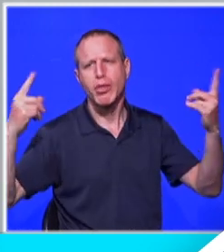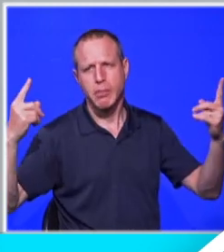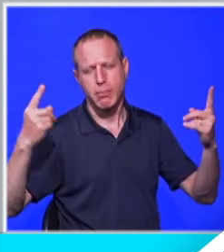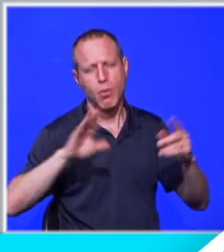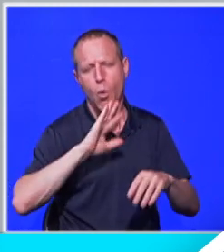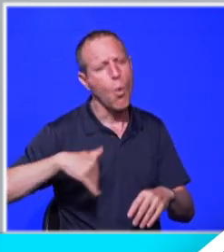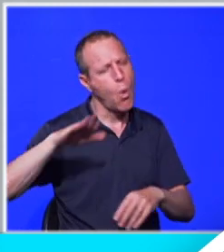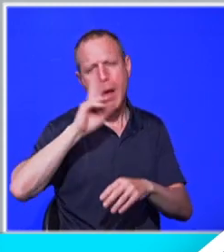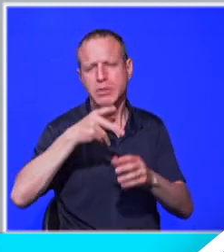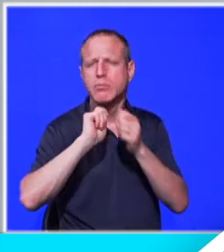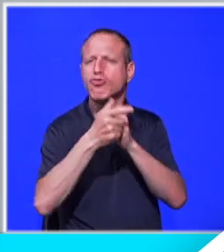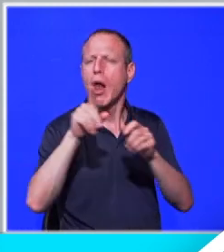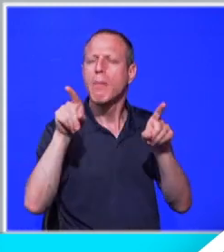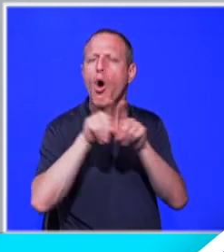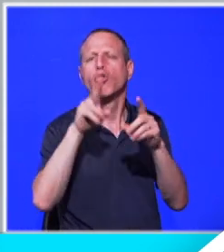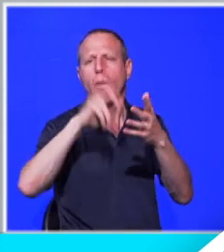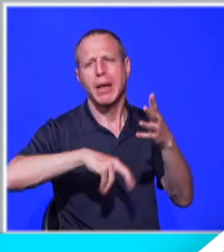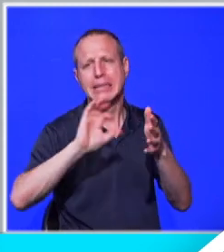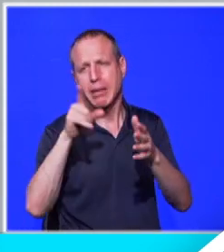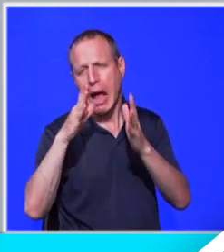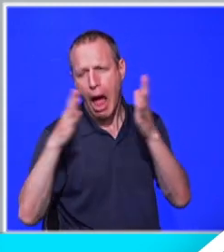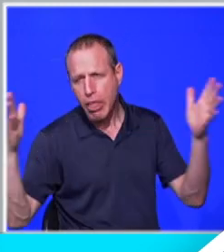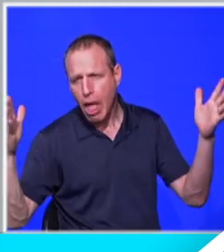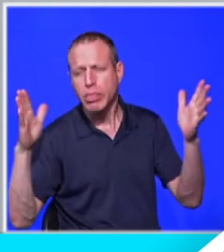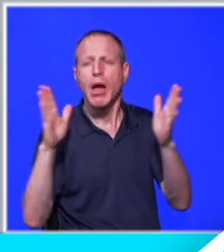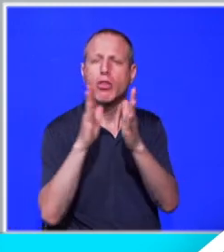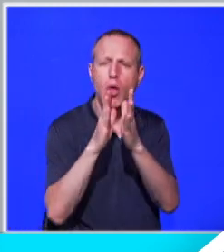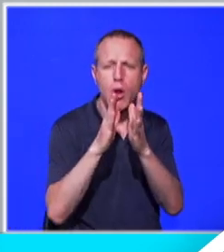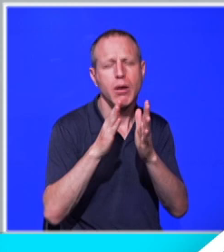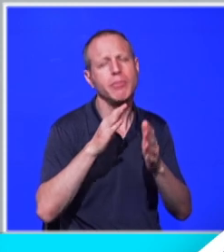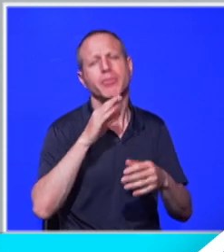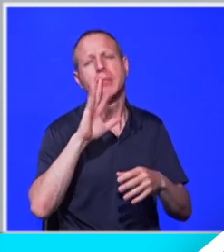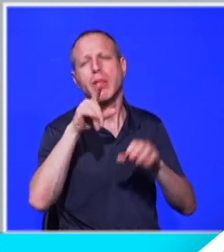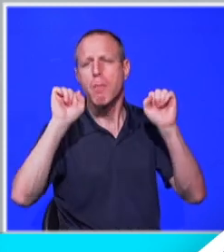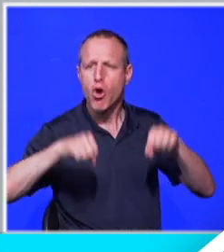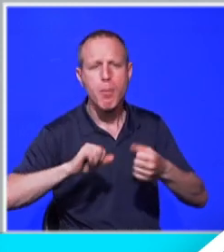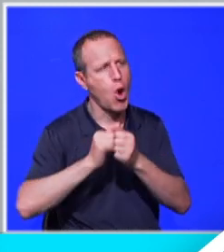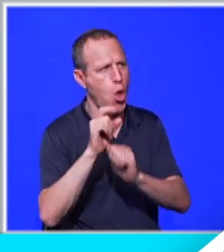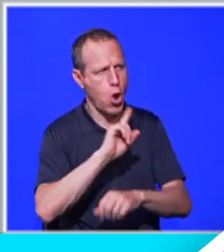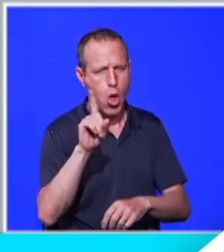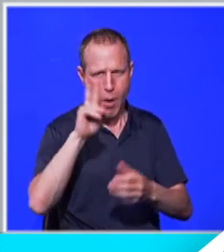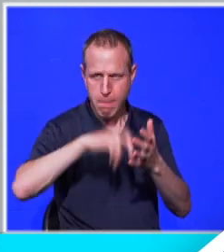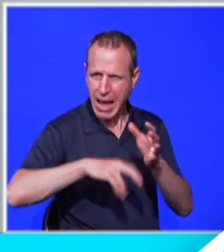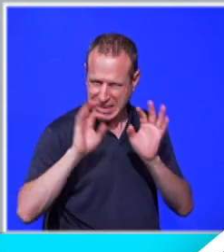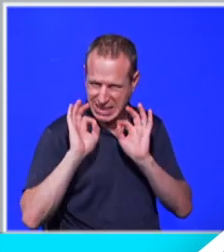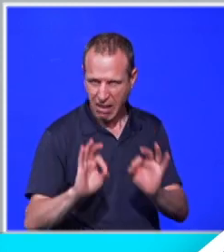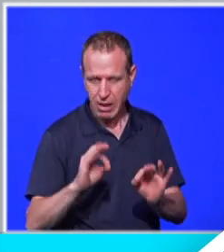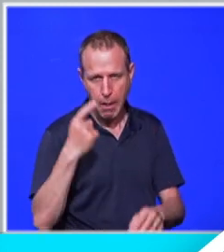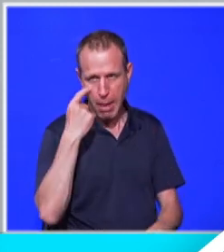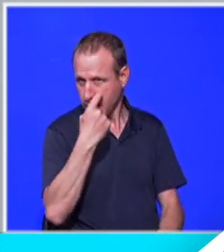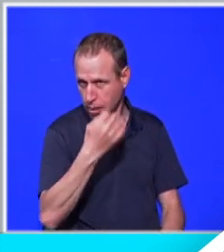צריכים לשלם את אותו מס, בין אם אתה קטן, בין אם אתה גדול, בין אם אתה מונופול ובין אם אתה לא. והמס הסביר